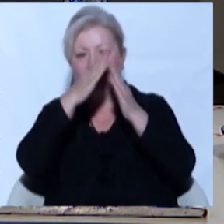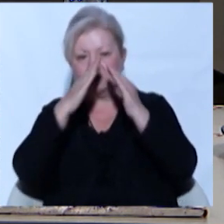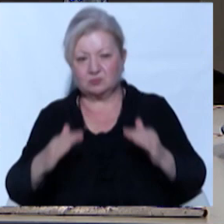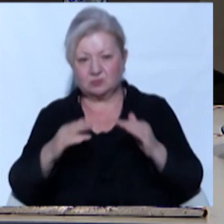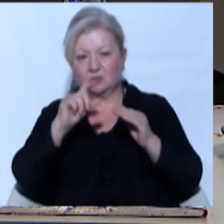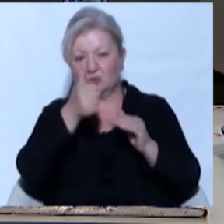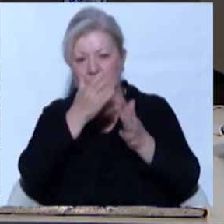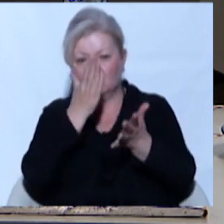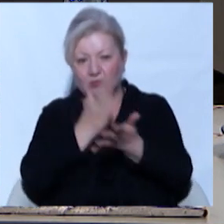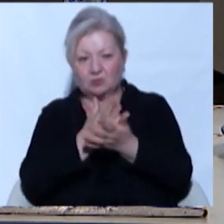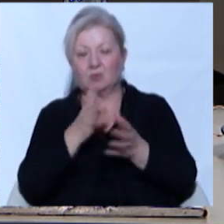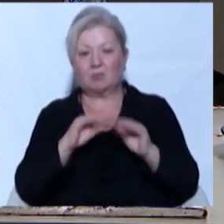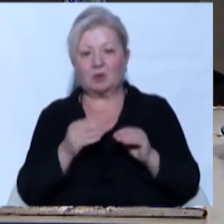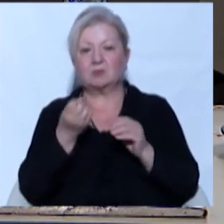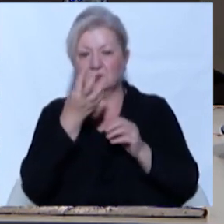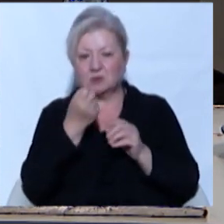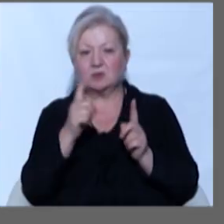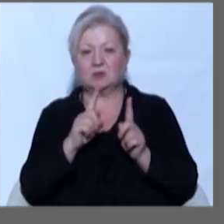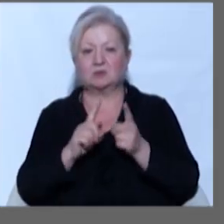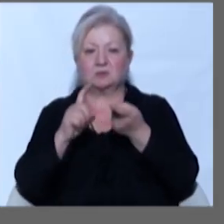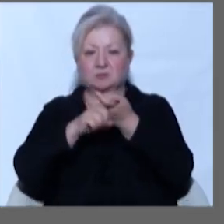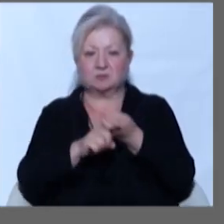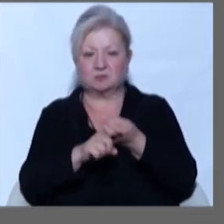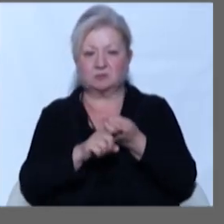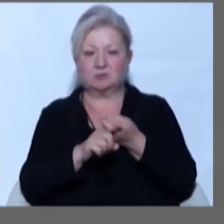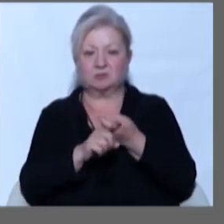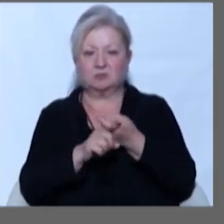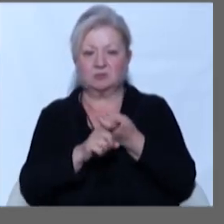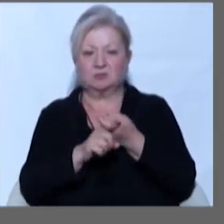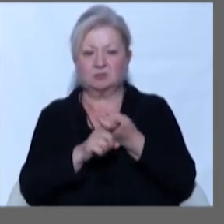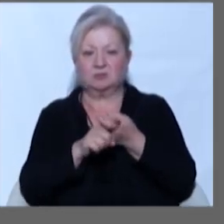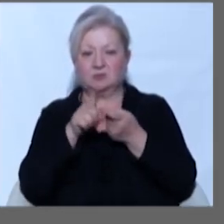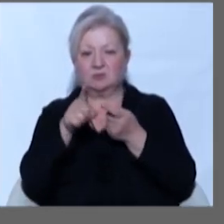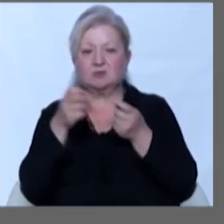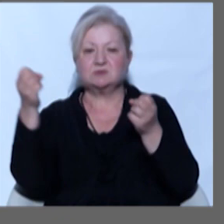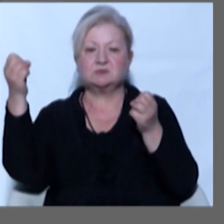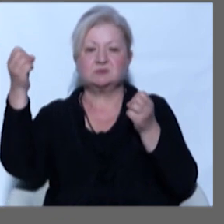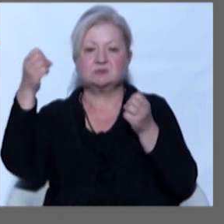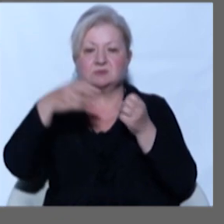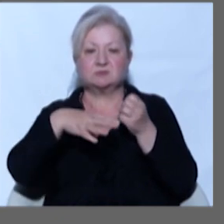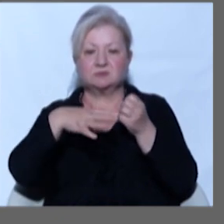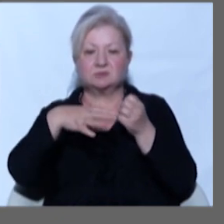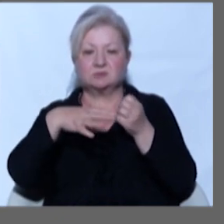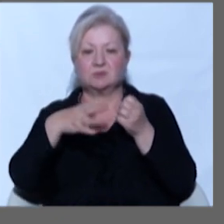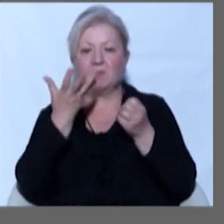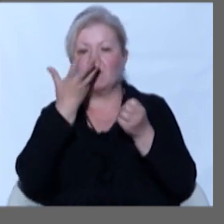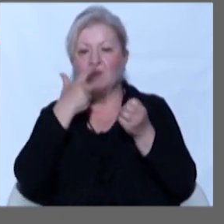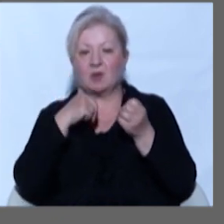მაგრამ კიდევ რაღაცაზეა დამოკიდებული. აი რაზეა დამოკიდებული? სინათლის